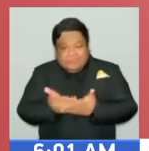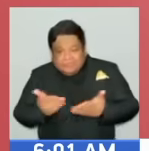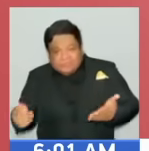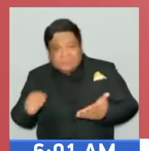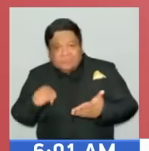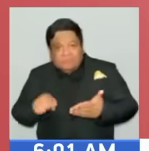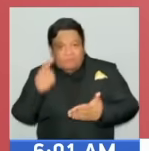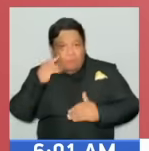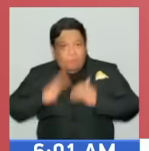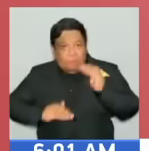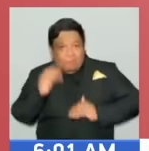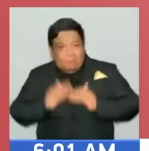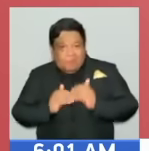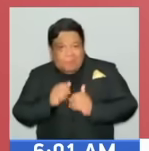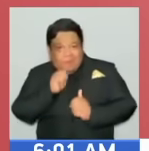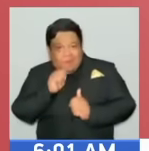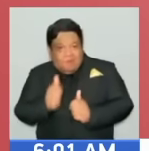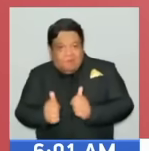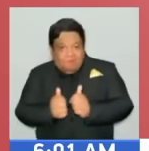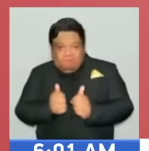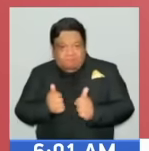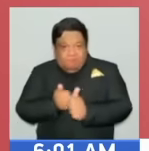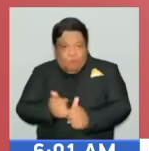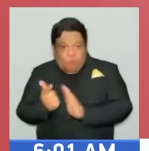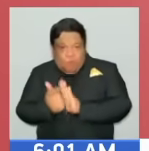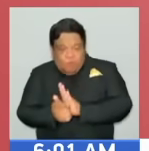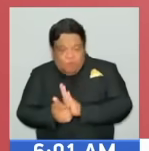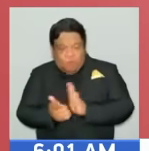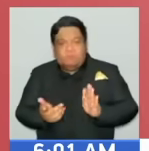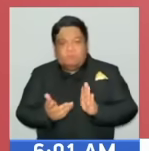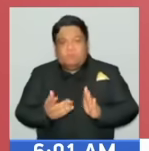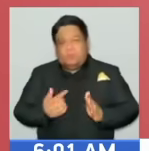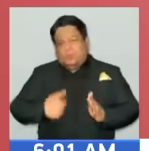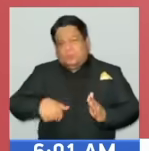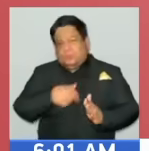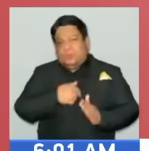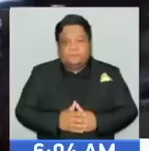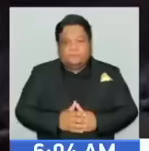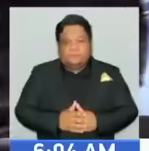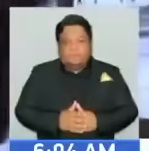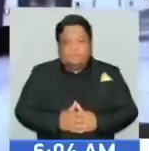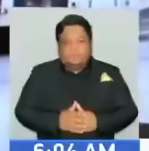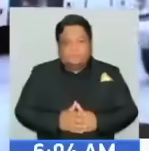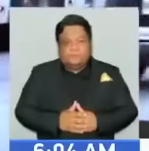ng GMA Integrated News na kunin ang pahayag ng Malacanang at Chinese Embassy.